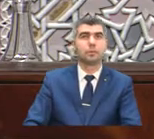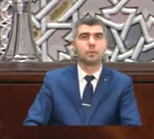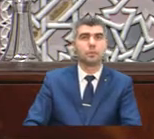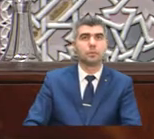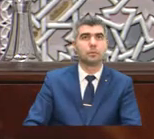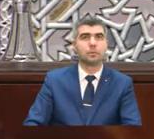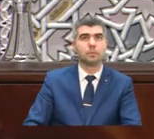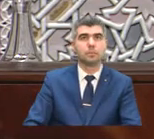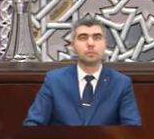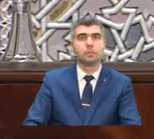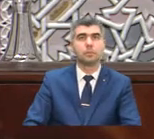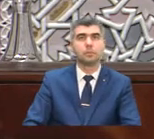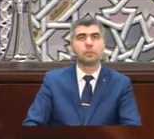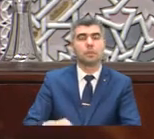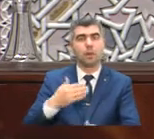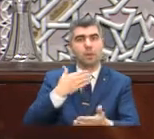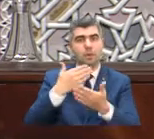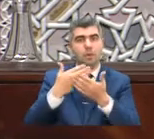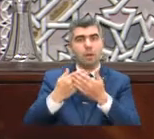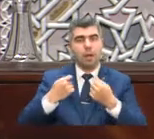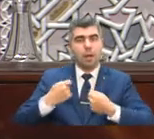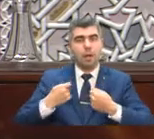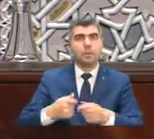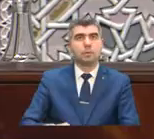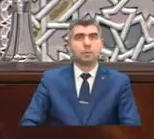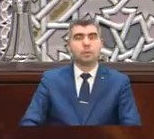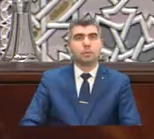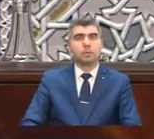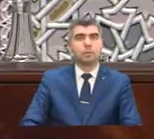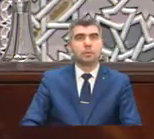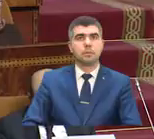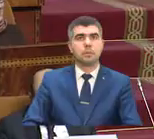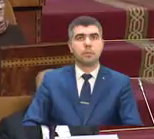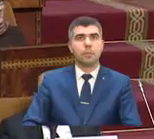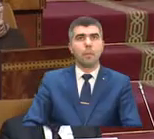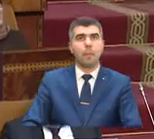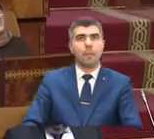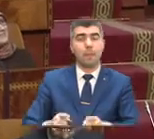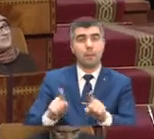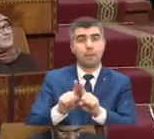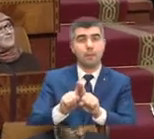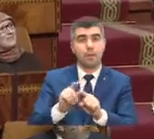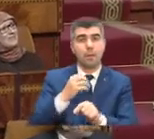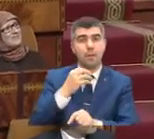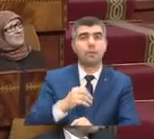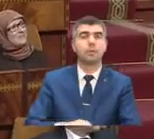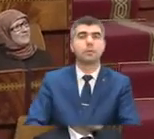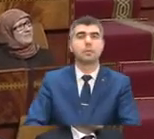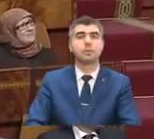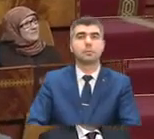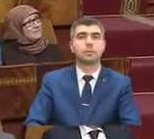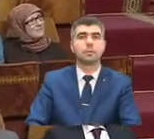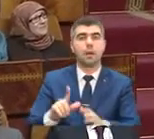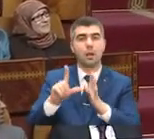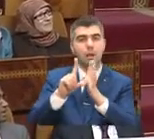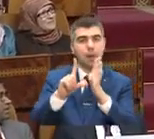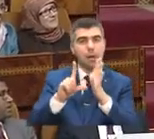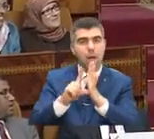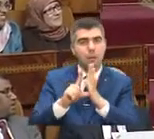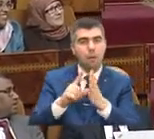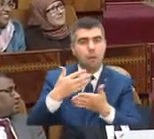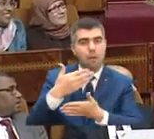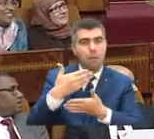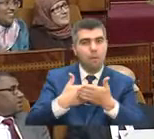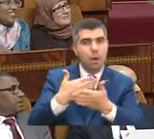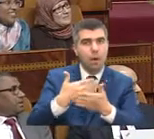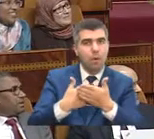محترم. شكرا السيد رئيس. انا غنوضع النقط على الحروف. ما القانون من ضمن هذه الوثائق اللي كتطلب